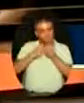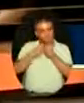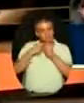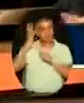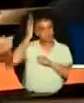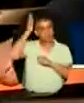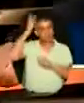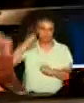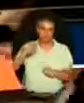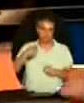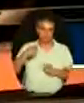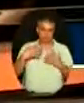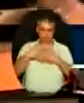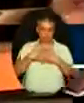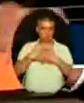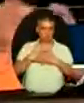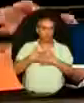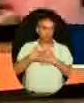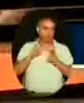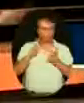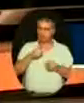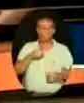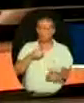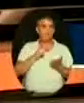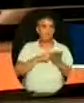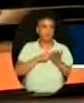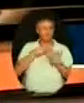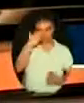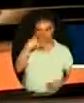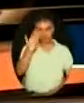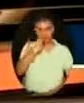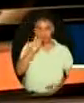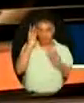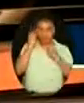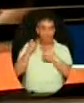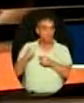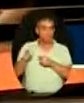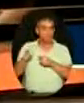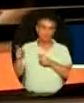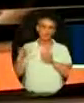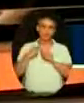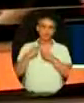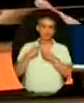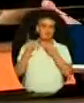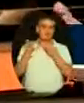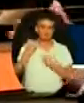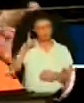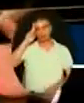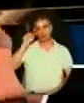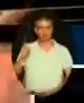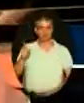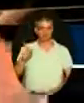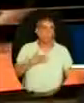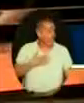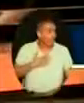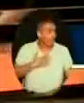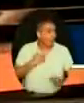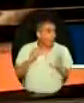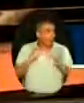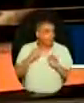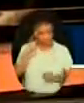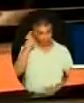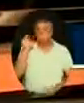עתידיות פוטנציאליות קואליציונית, בוודאי שזה לא העניין, כי הלא ידוע שהחרדים הם השותפים הטבעיים של הליכוד. באמת, אתה